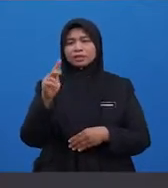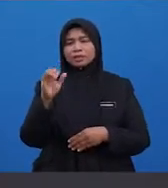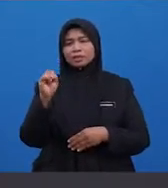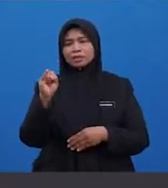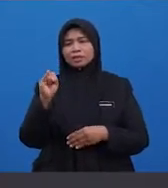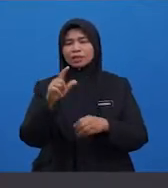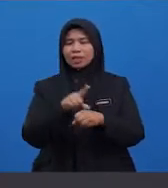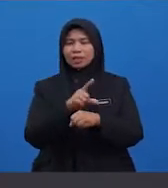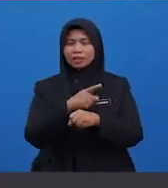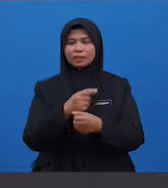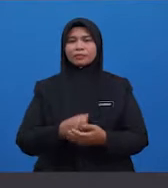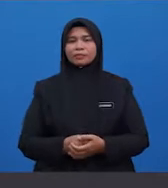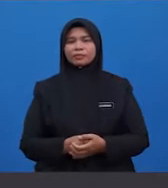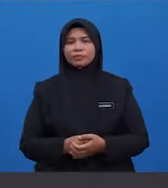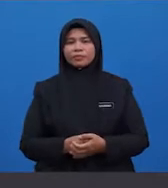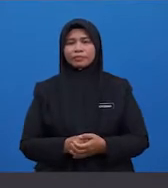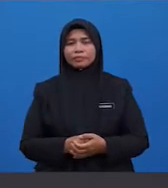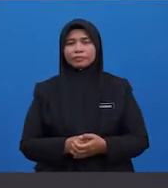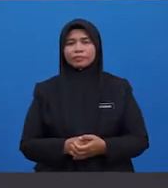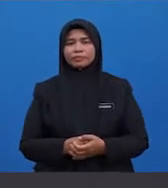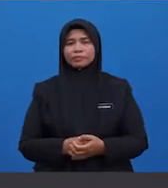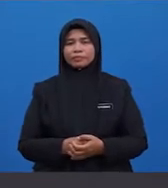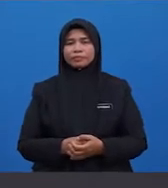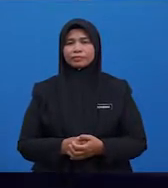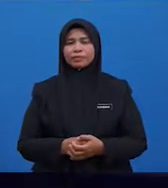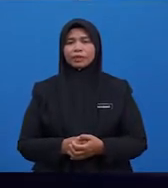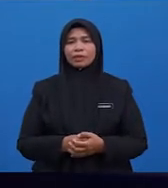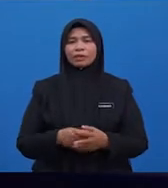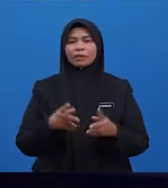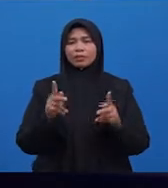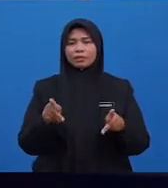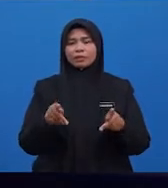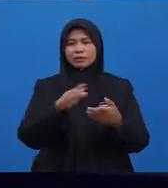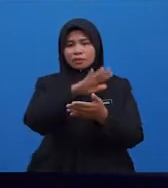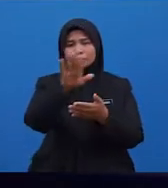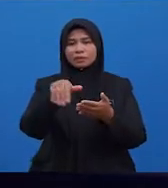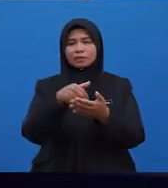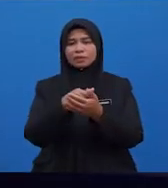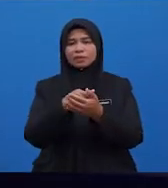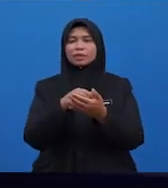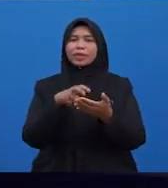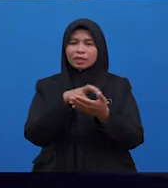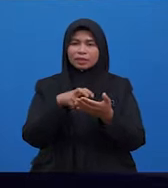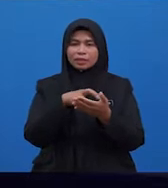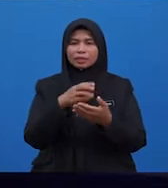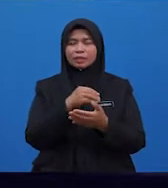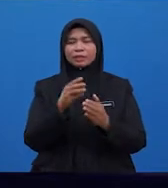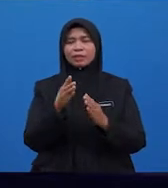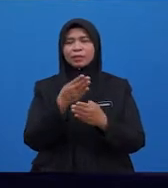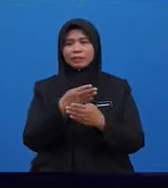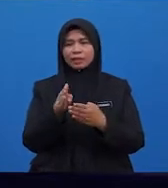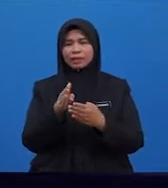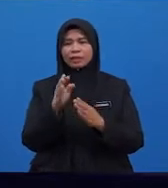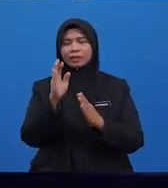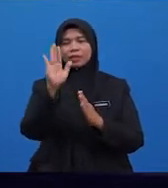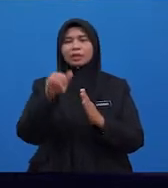sesi-sesi latihan yang dikendalikan oleh jurulatih berkenaan. Para pelajar sekalian, kajian dan pemerhatian